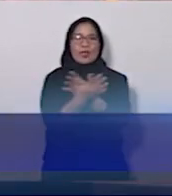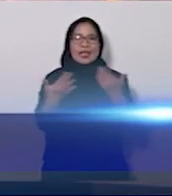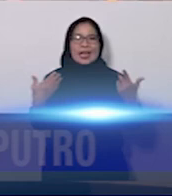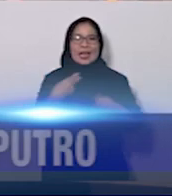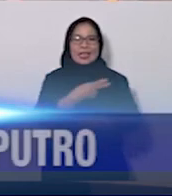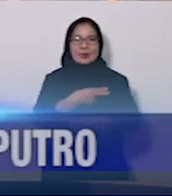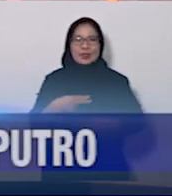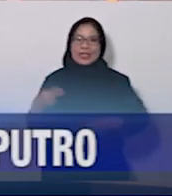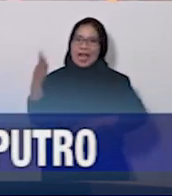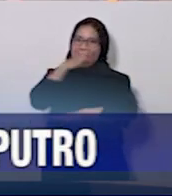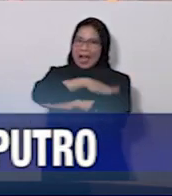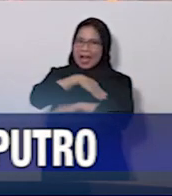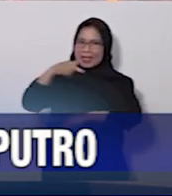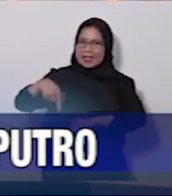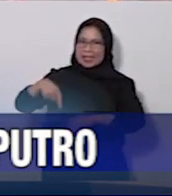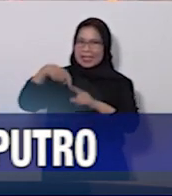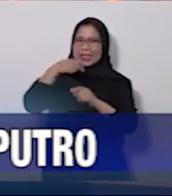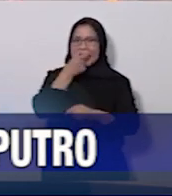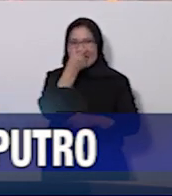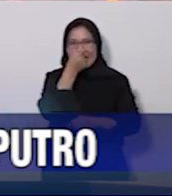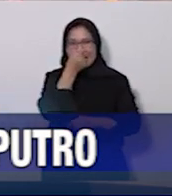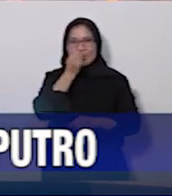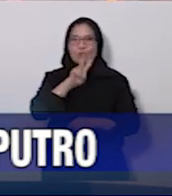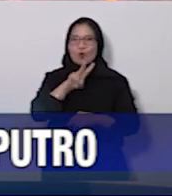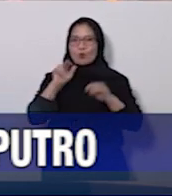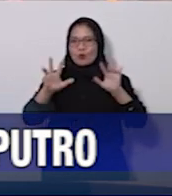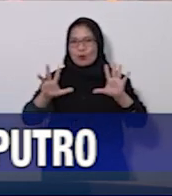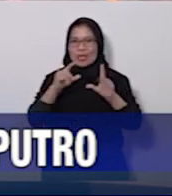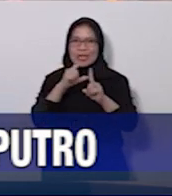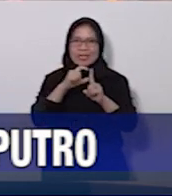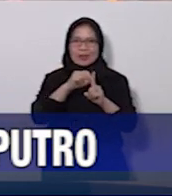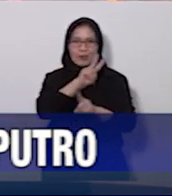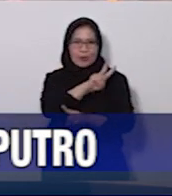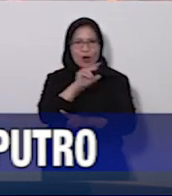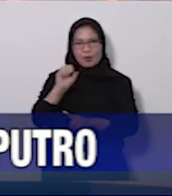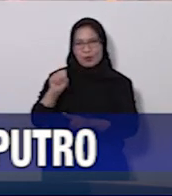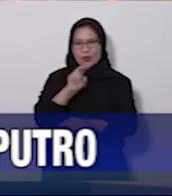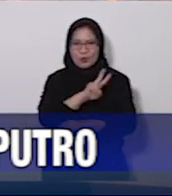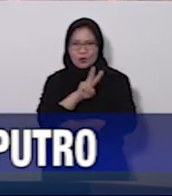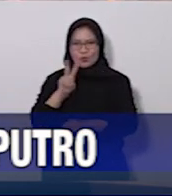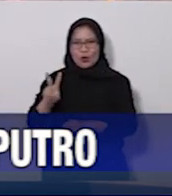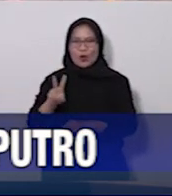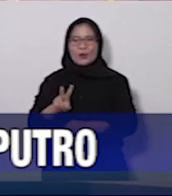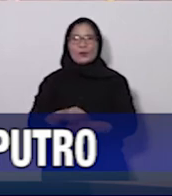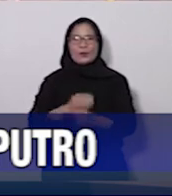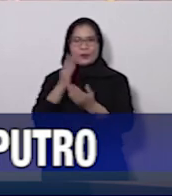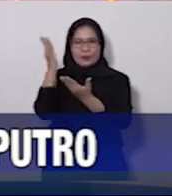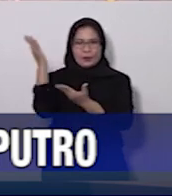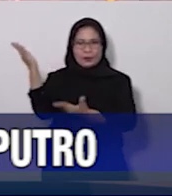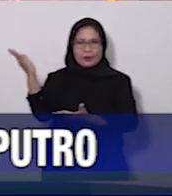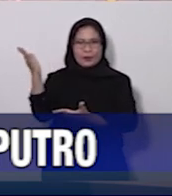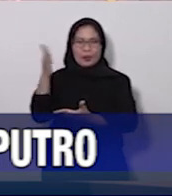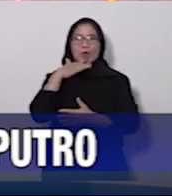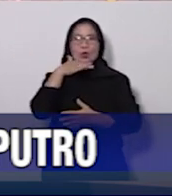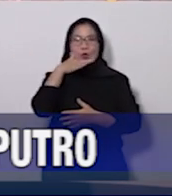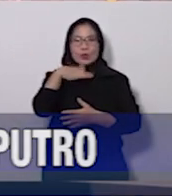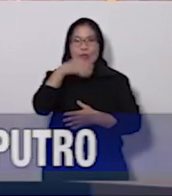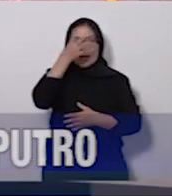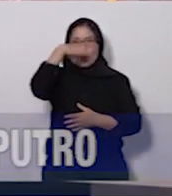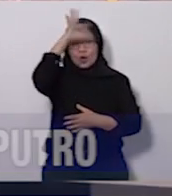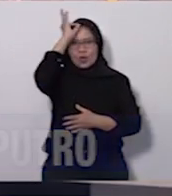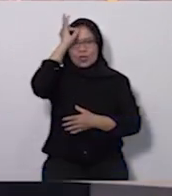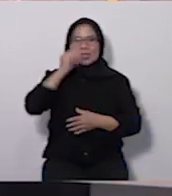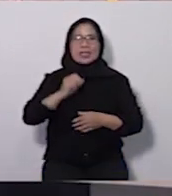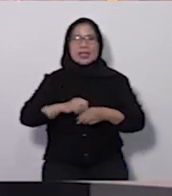pada hari ini Kamis 29 Desember 2022 saya selaku juru bicara Polri